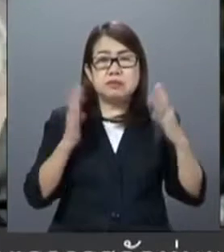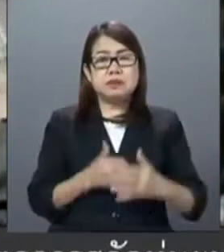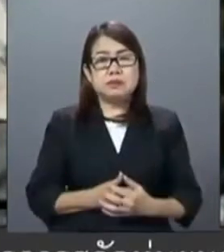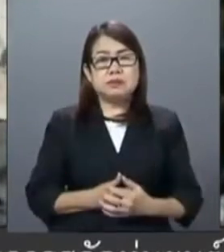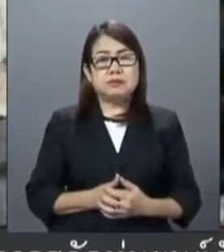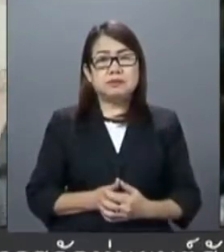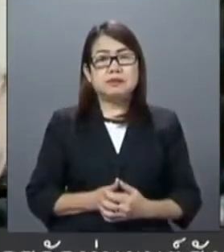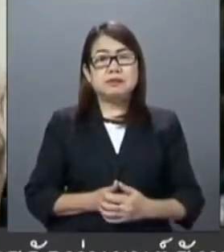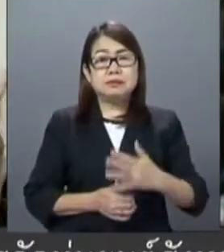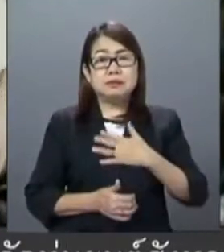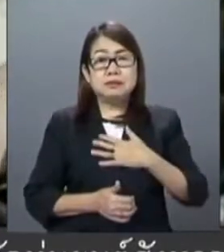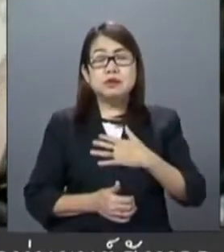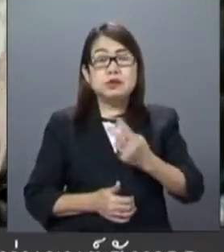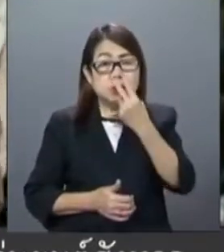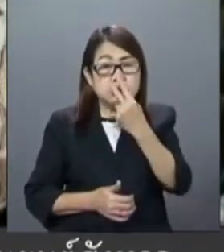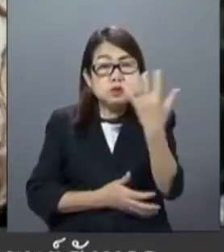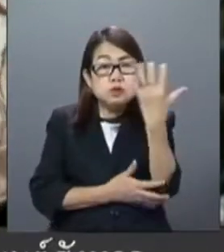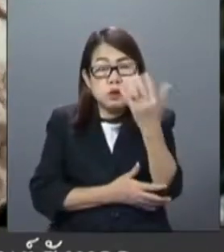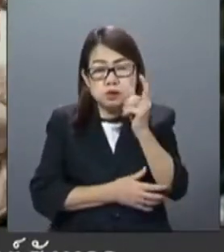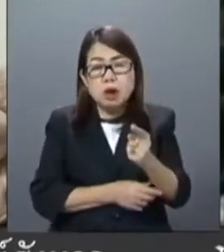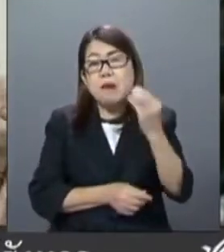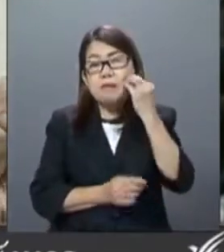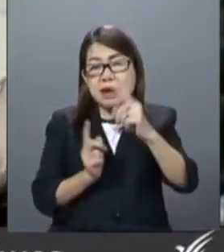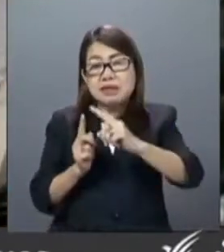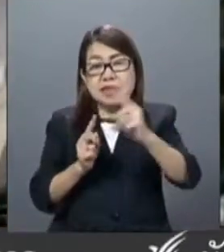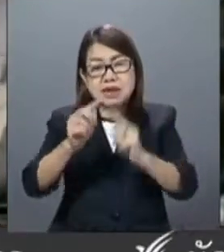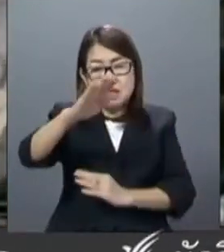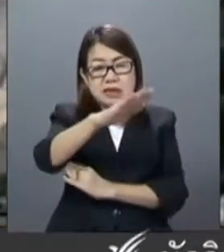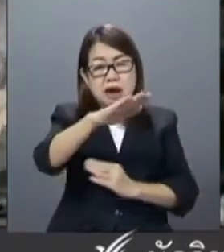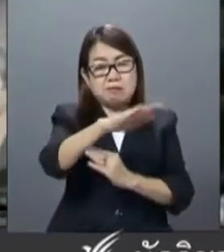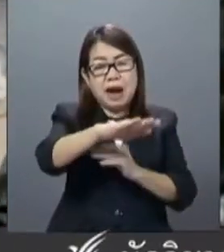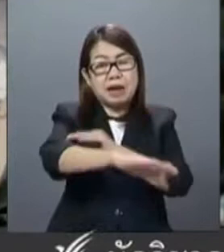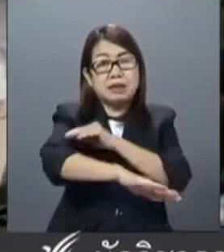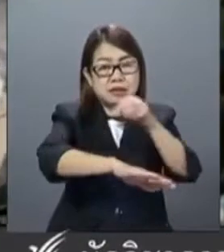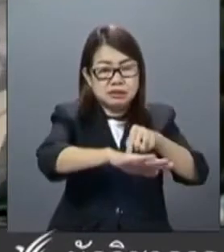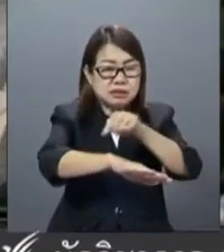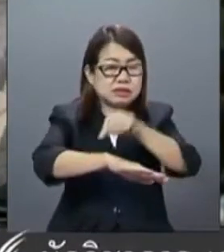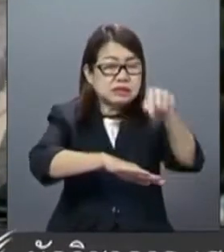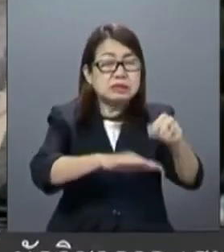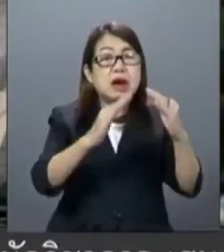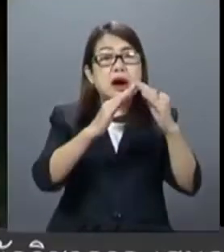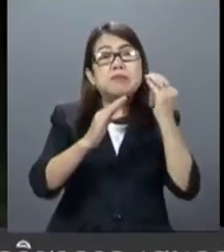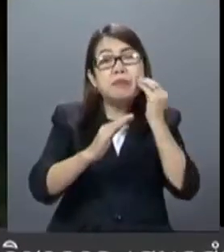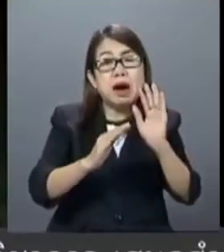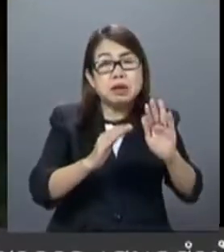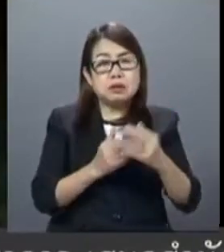จะต้ไปดพ or instituteตอนนี้ ตน